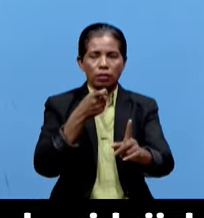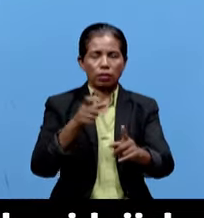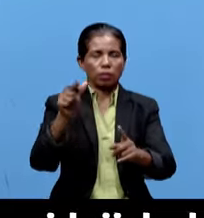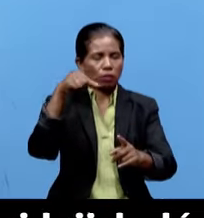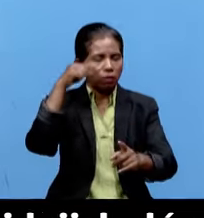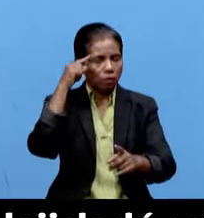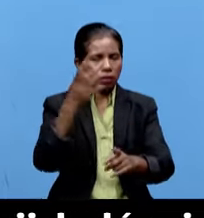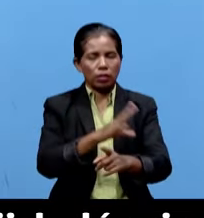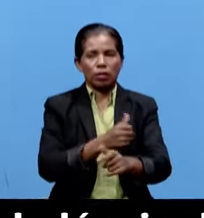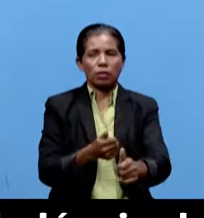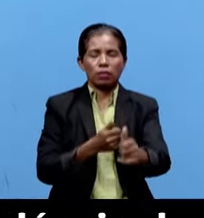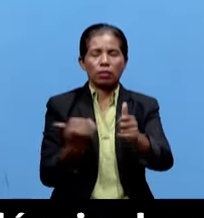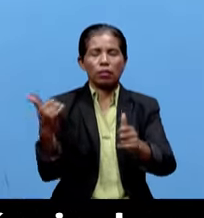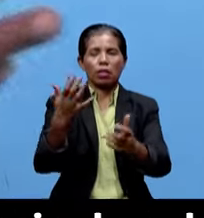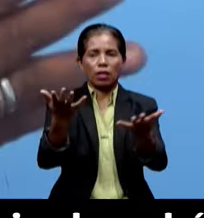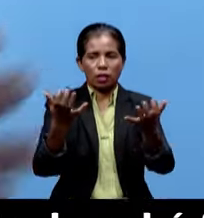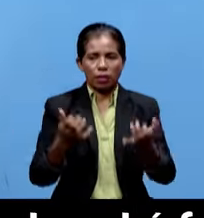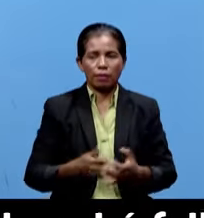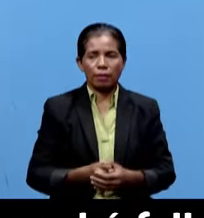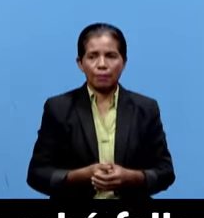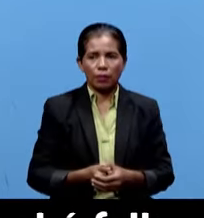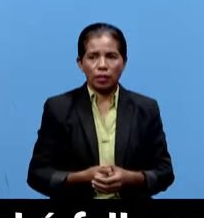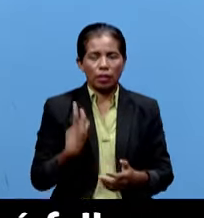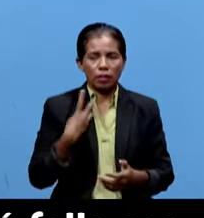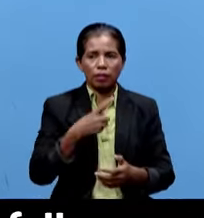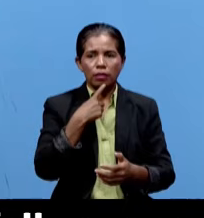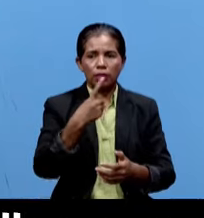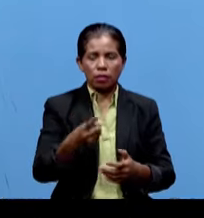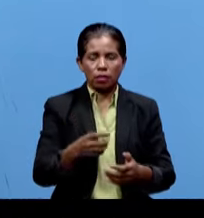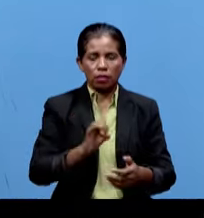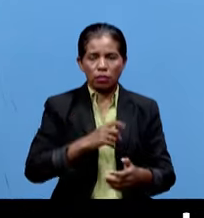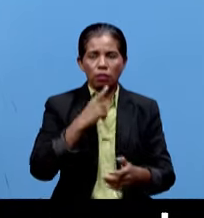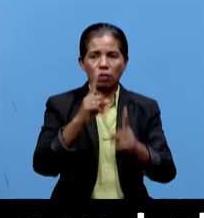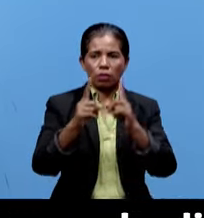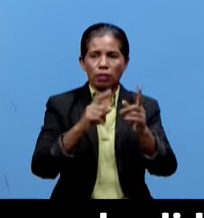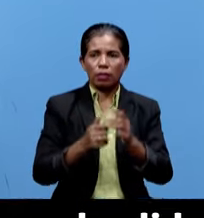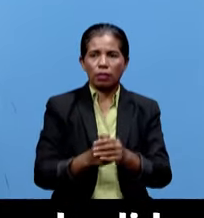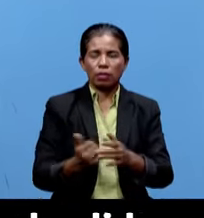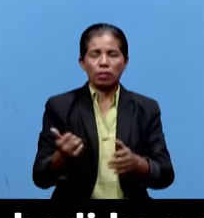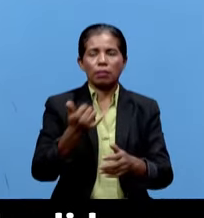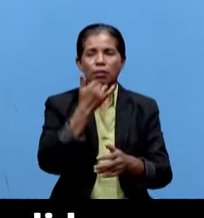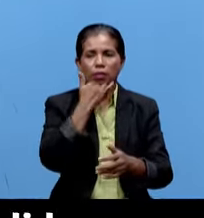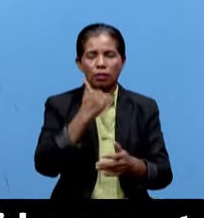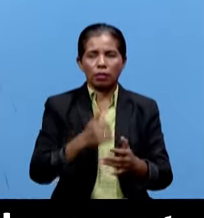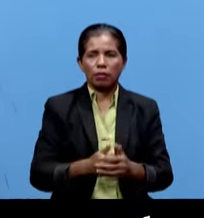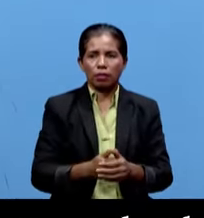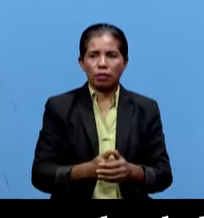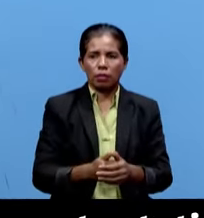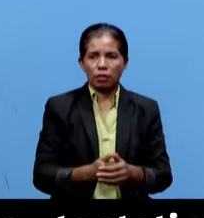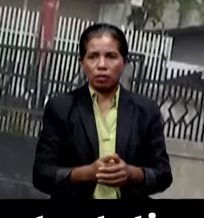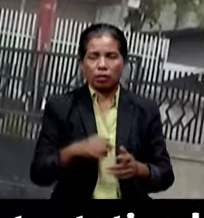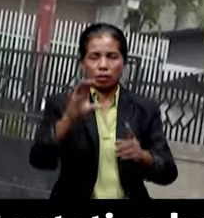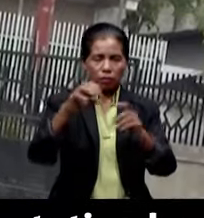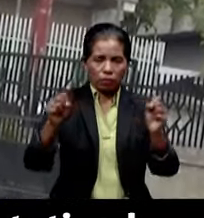governo sira dada tuin fun sira kara. Agora de pete ne tete abina ho kuliane. Akhirnya saya mengkosala, kumira kosala, saya kosala